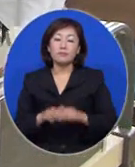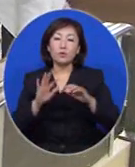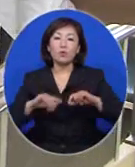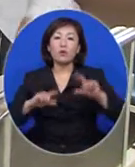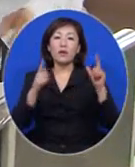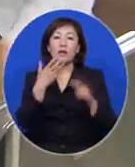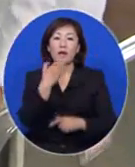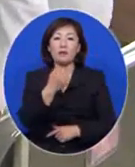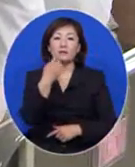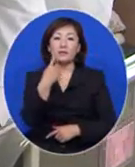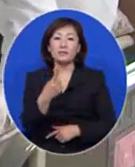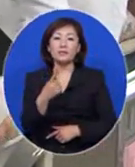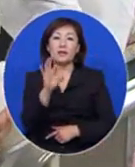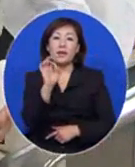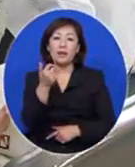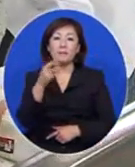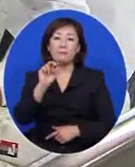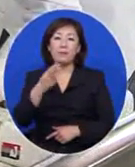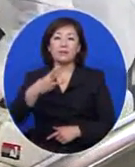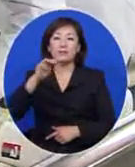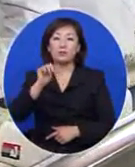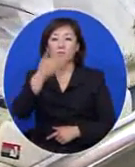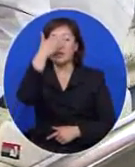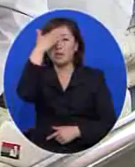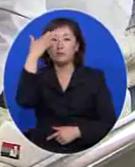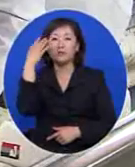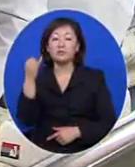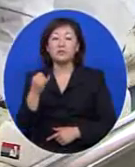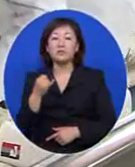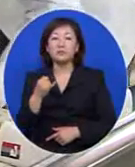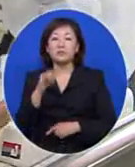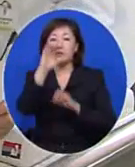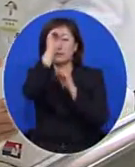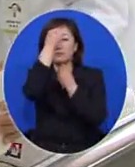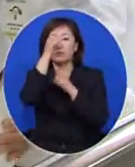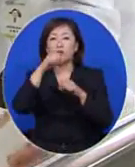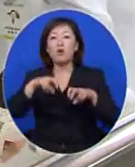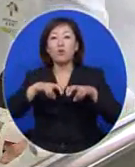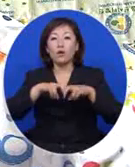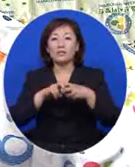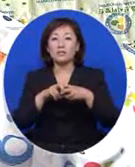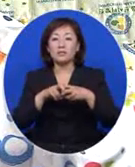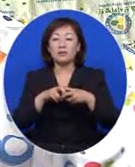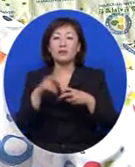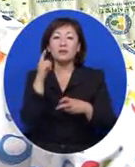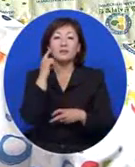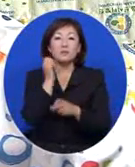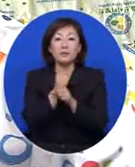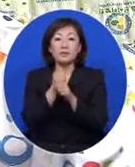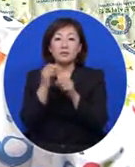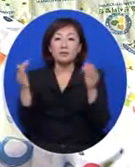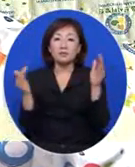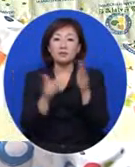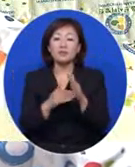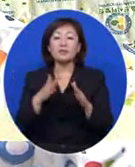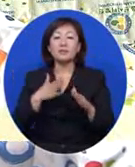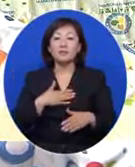올해 91살인 안발순 할머니는 얼마 전 인공 관절 수술을 받았습니다. 내가